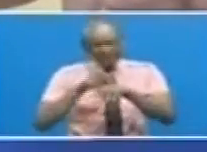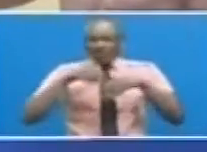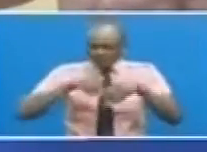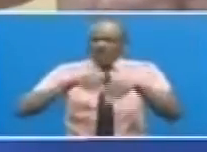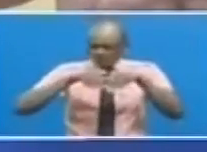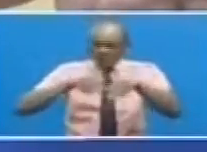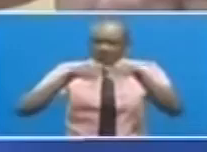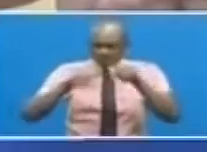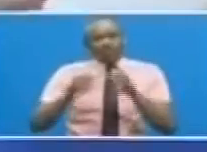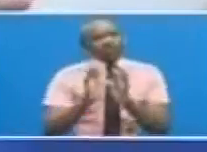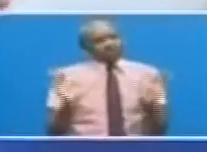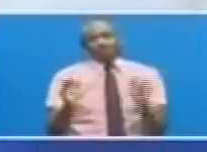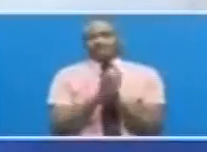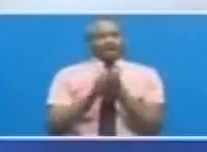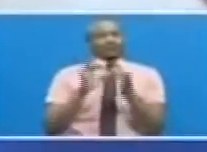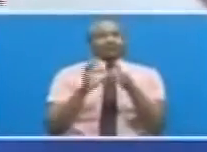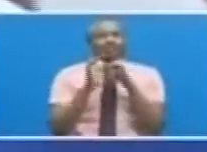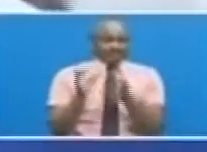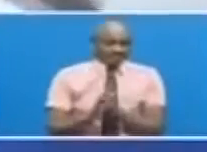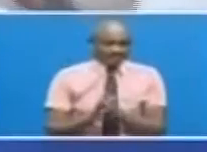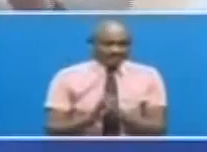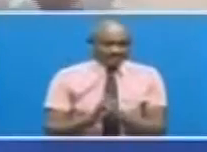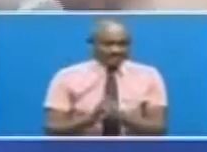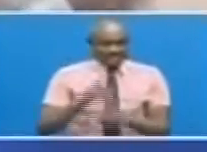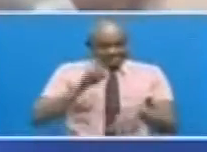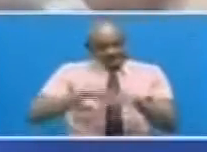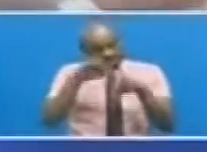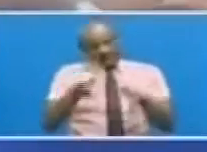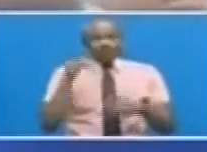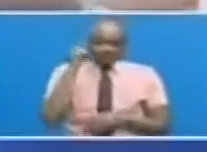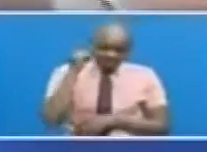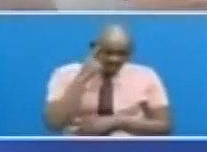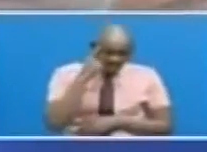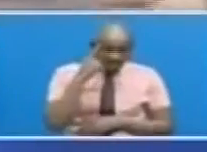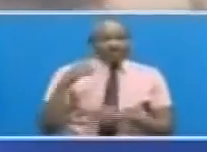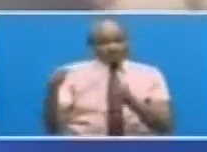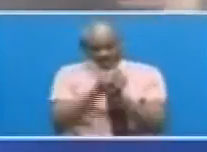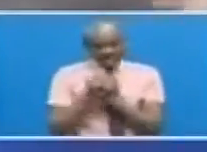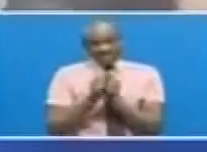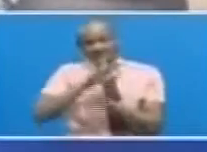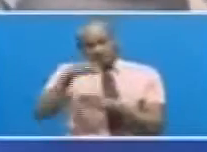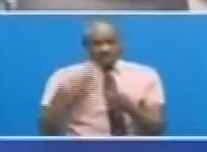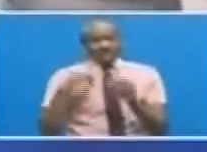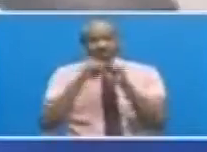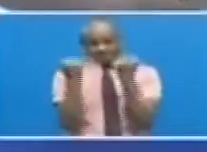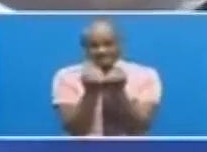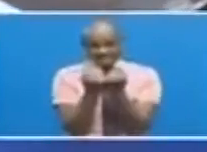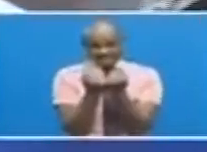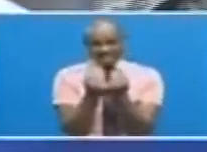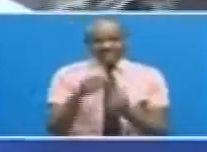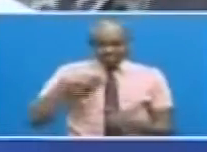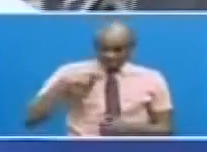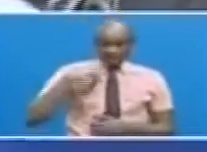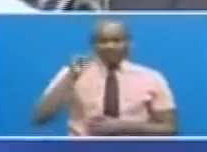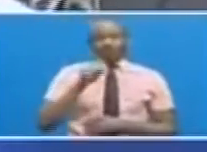zitatuleta kuwa kitu kimoja. I think it's a time for reflection and a time for coming together as a society, not only as Muslims, but to